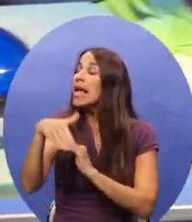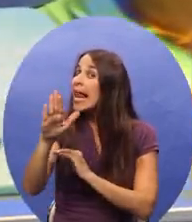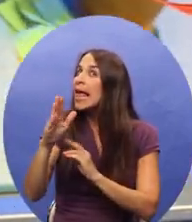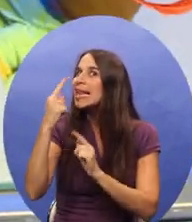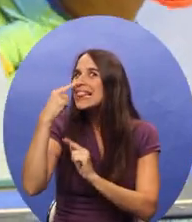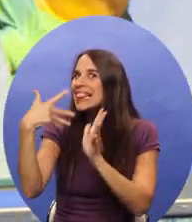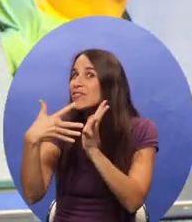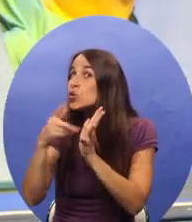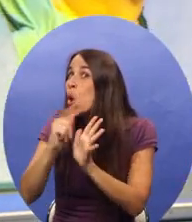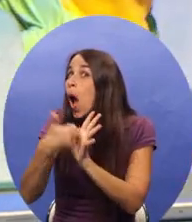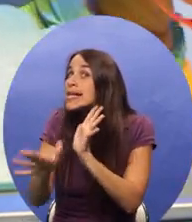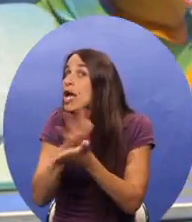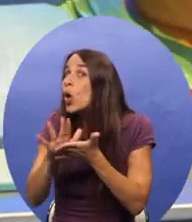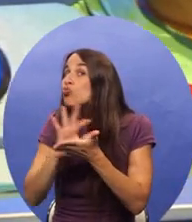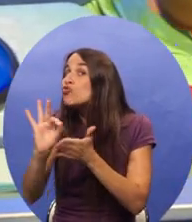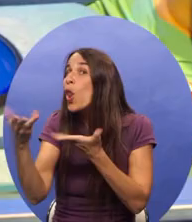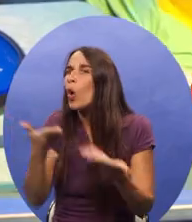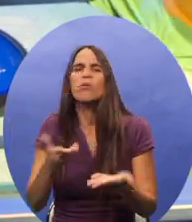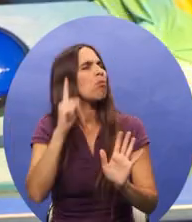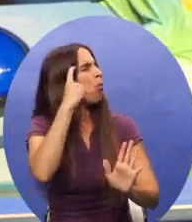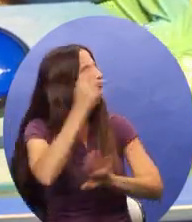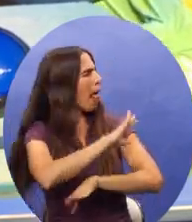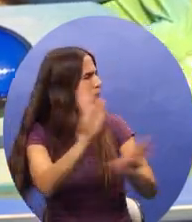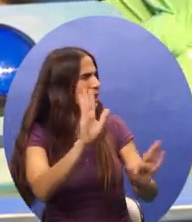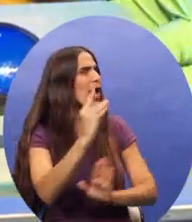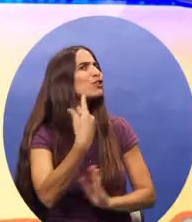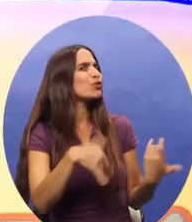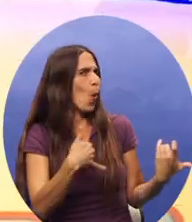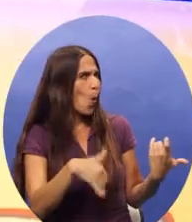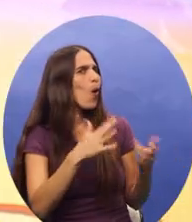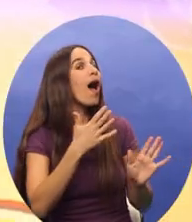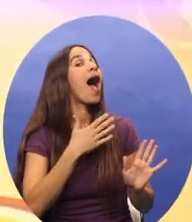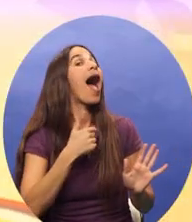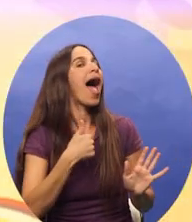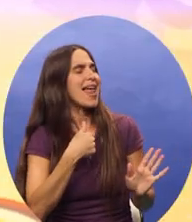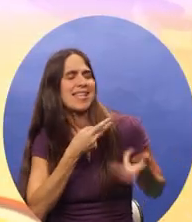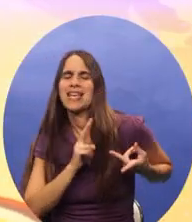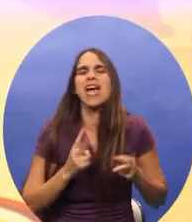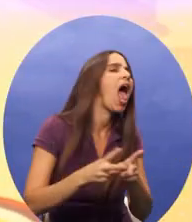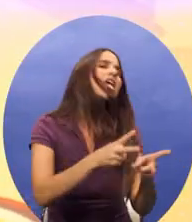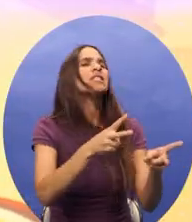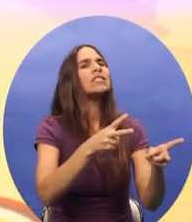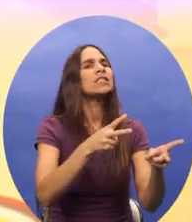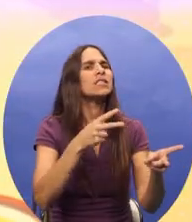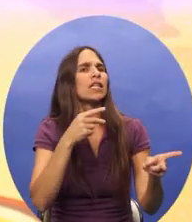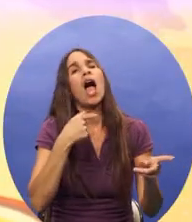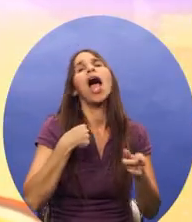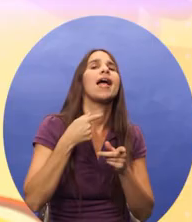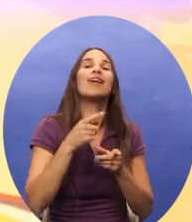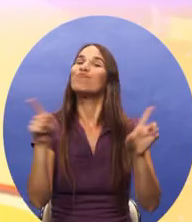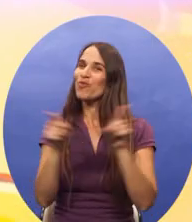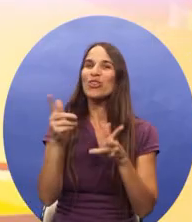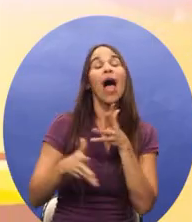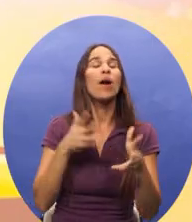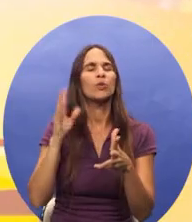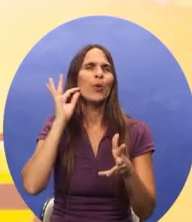לך מיד ותראה שלא חסר כלום לאורחים. אל דאגה, דרור, אני רץ על זה. אז